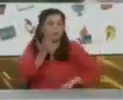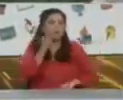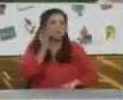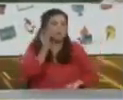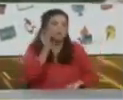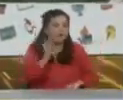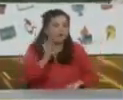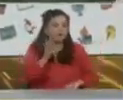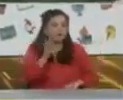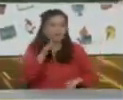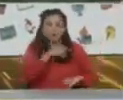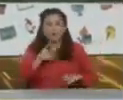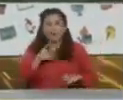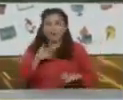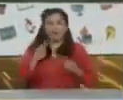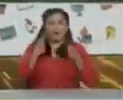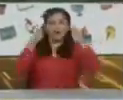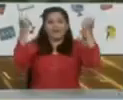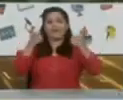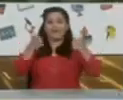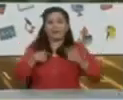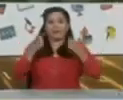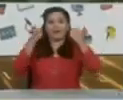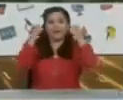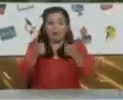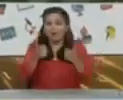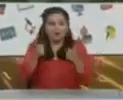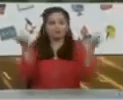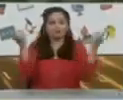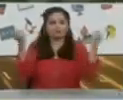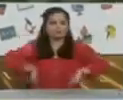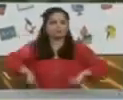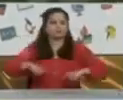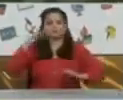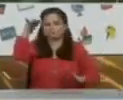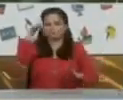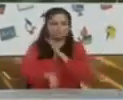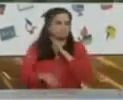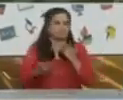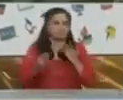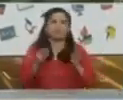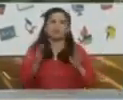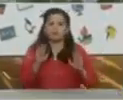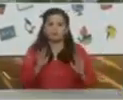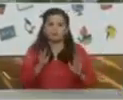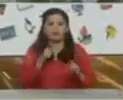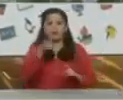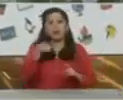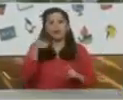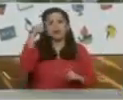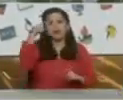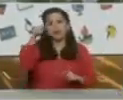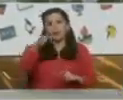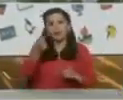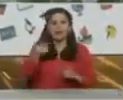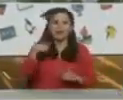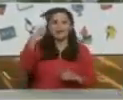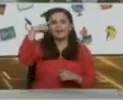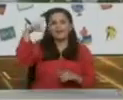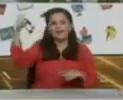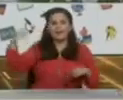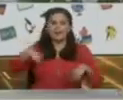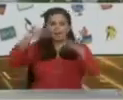बन जाती है। फिर ये अवस्था ऐसी होती है जिसमें सपने पालना और